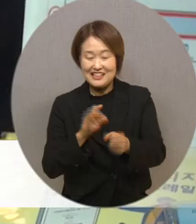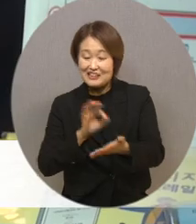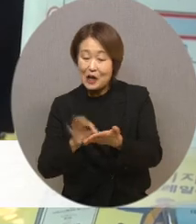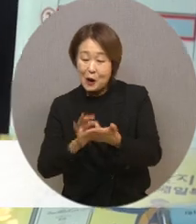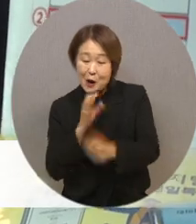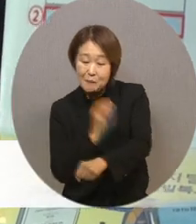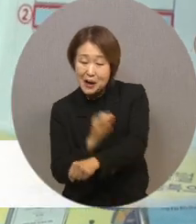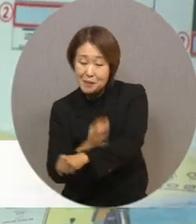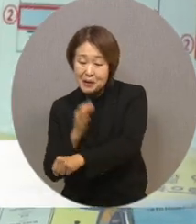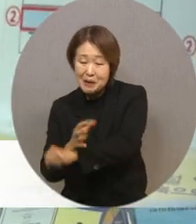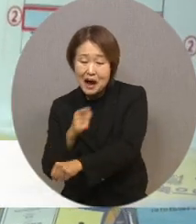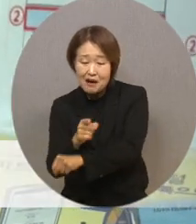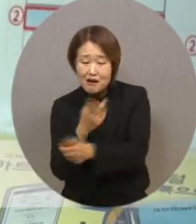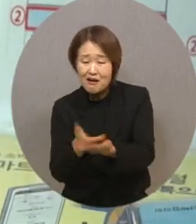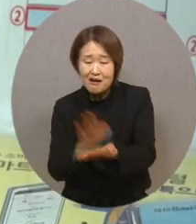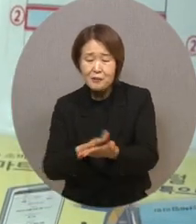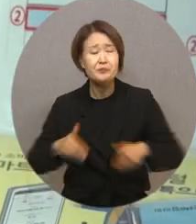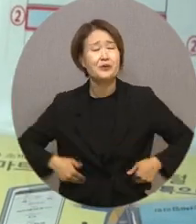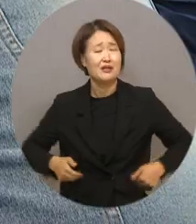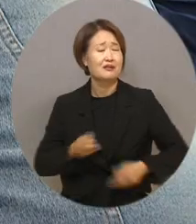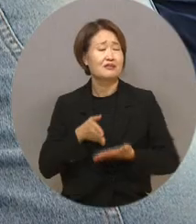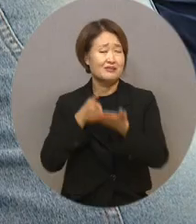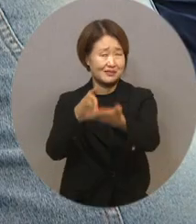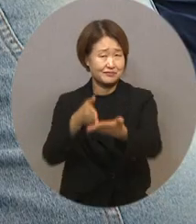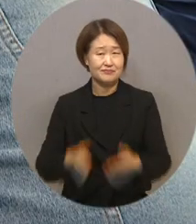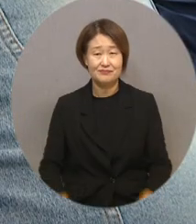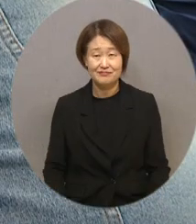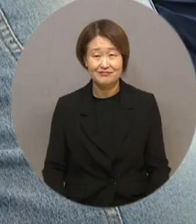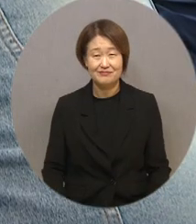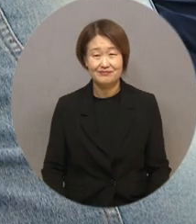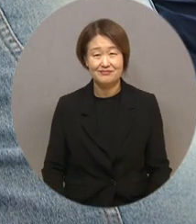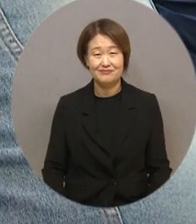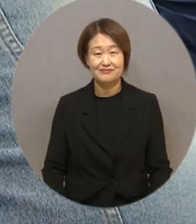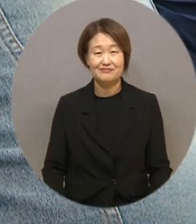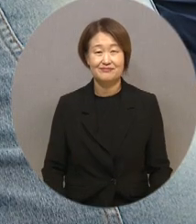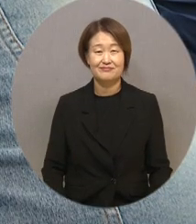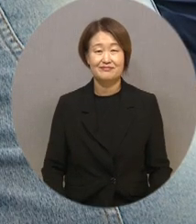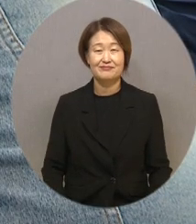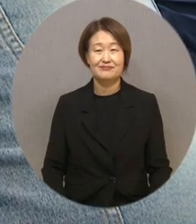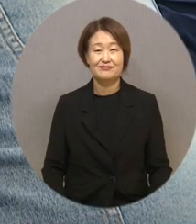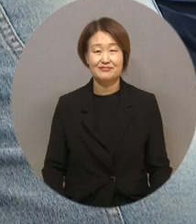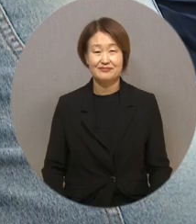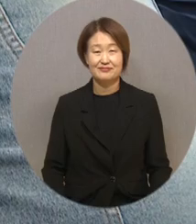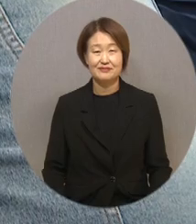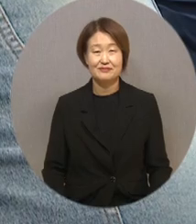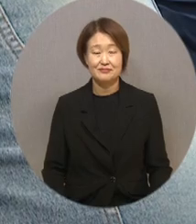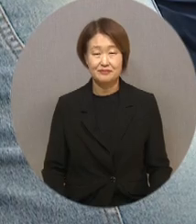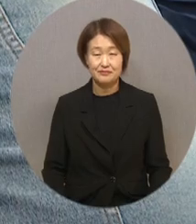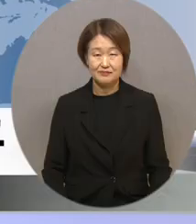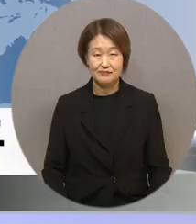편의성을 개선해야 한다고 전했습니다. 복지TV 뉴스 정유정입니다.